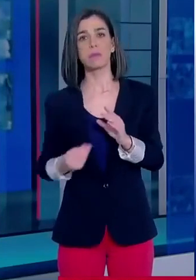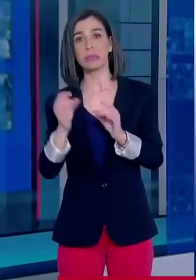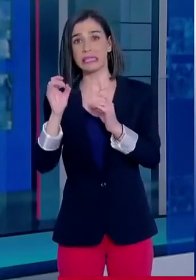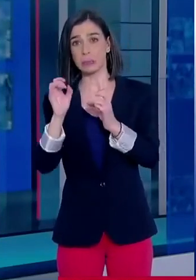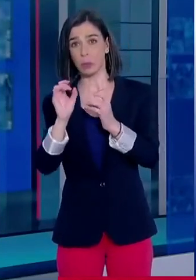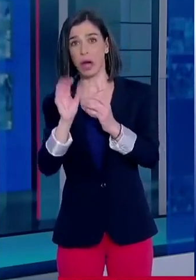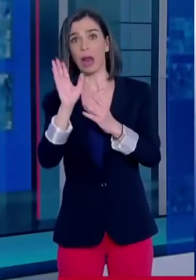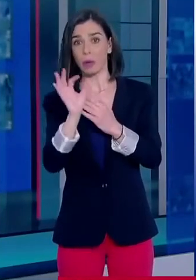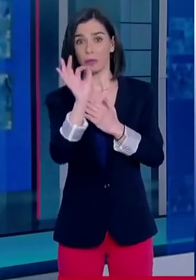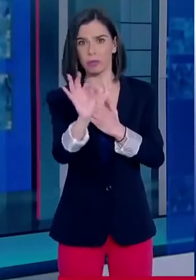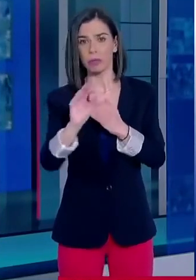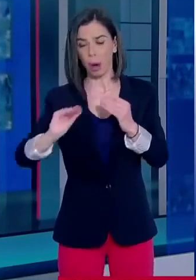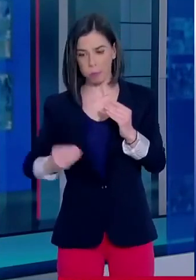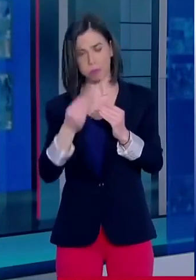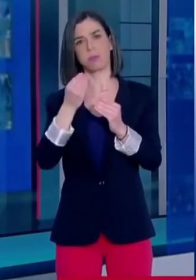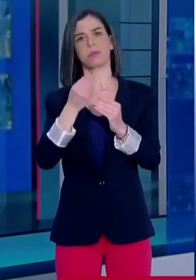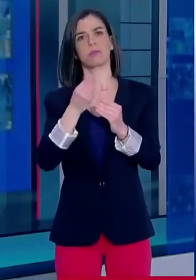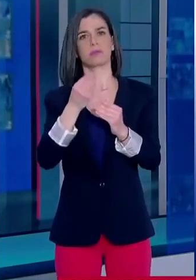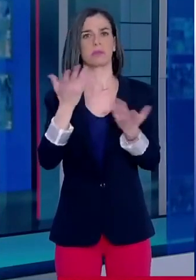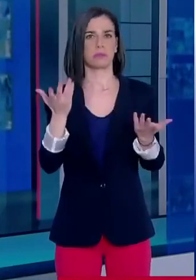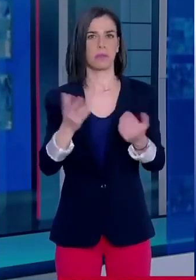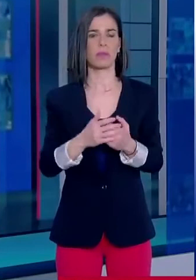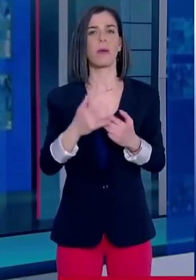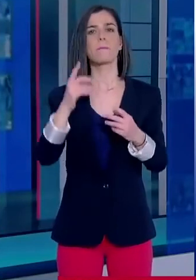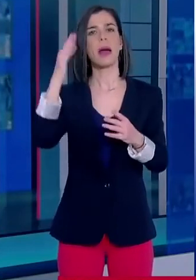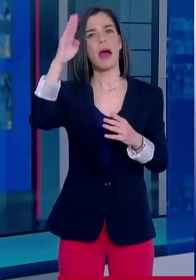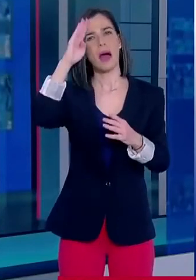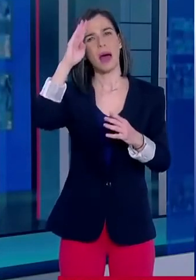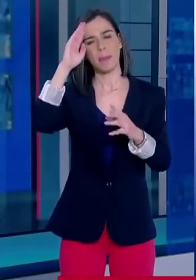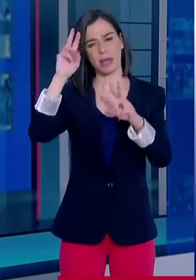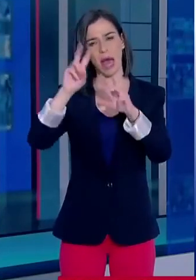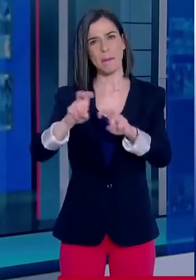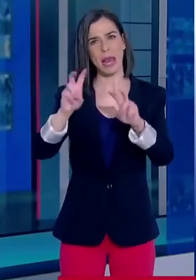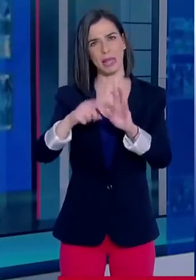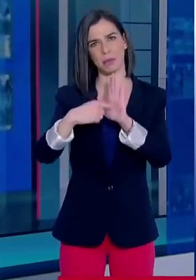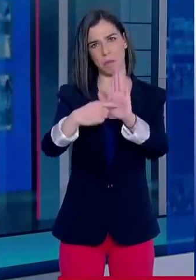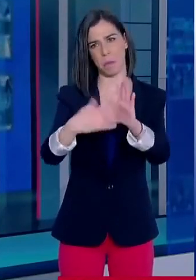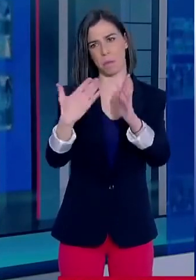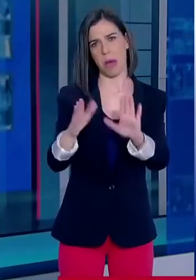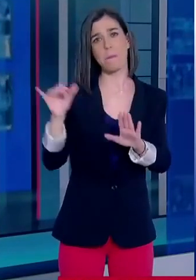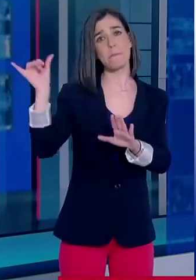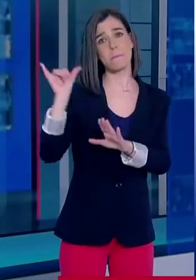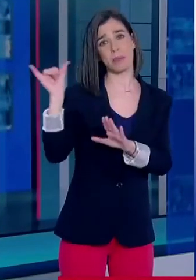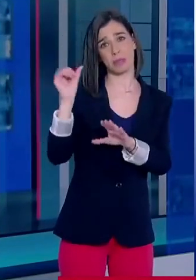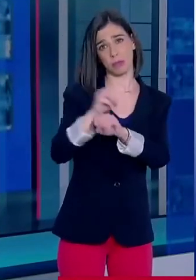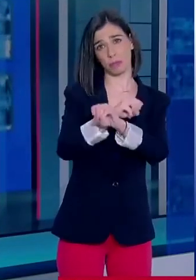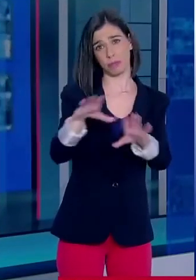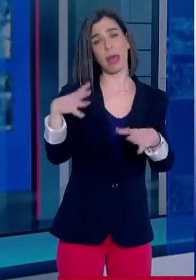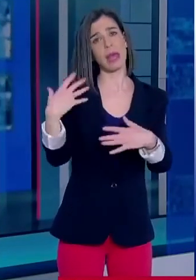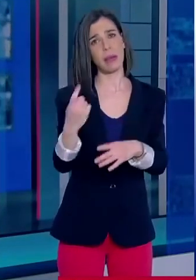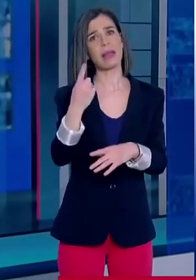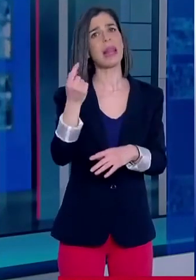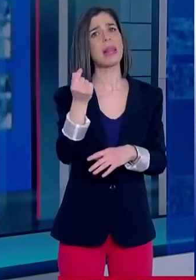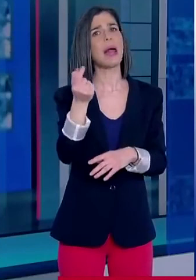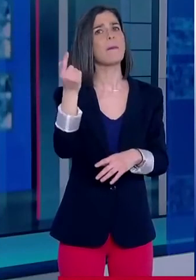μέρες εμφανίζει τα συμπτώματα. Δημοσιεύτηκε μια μελέτη αμερικάνικη την Πέμπτη προχθές, η οποία έδειξε ότι υπάρχει ένα